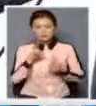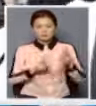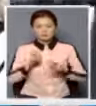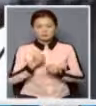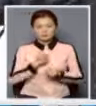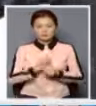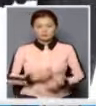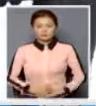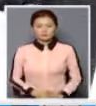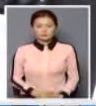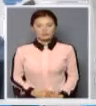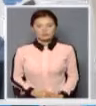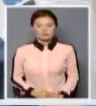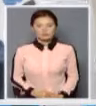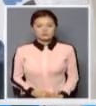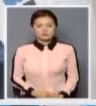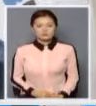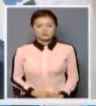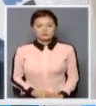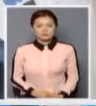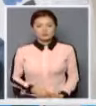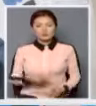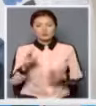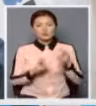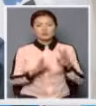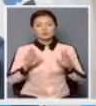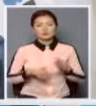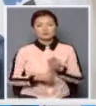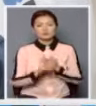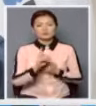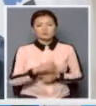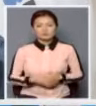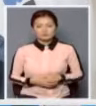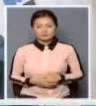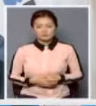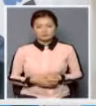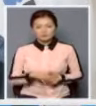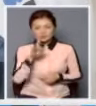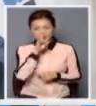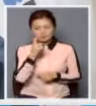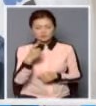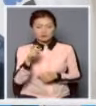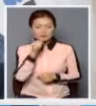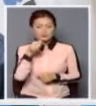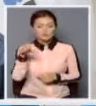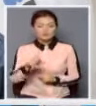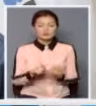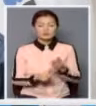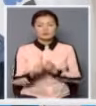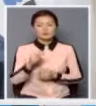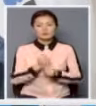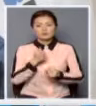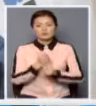нефтеперерабатывающих производств. На Атрауском нефтеперерабатывающем заводе положено начало большой нефтехимии. На прошлой неделе началась отгрузка